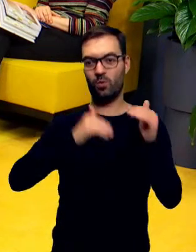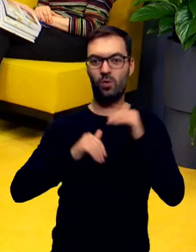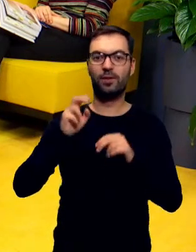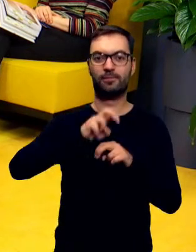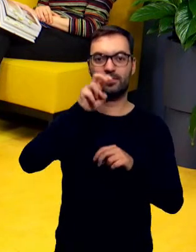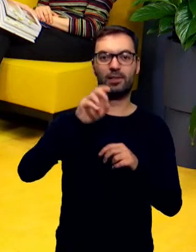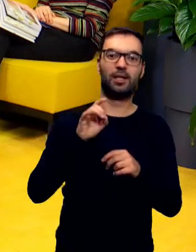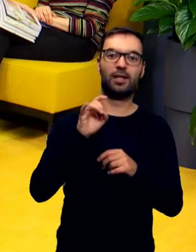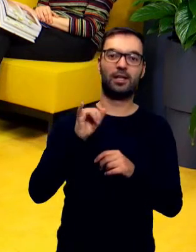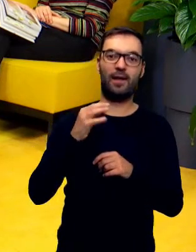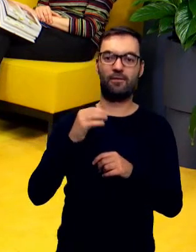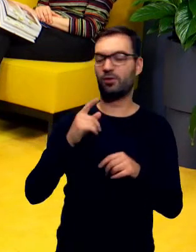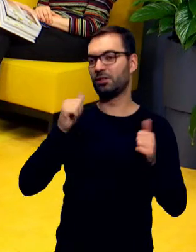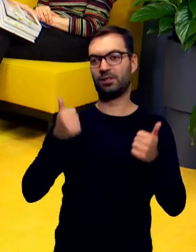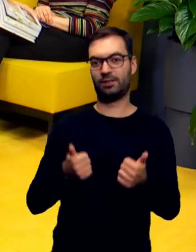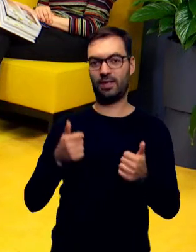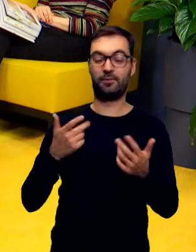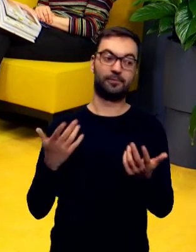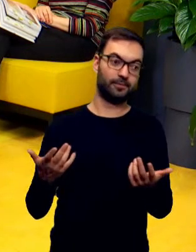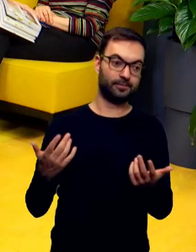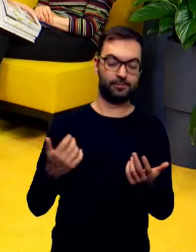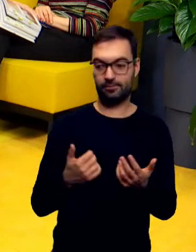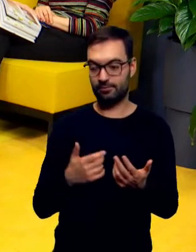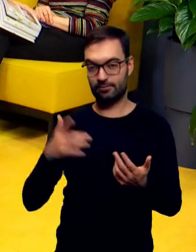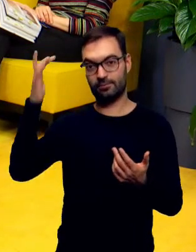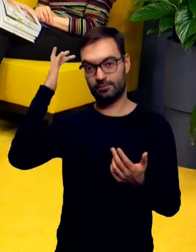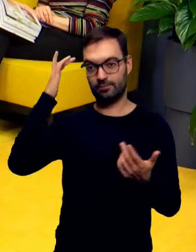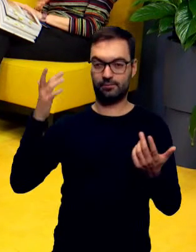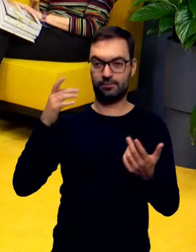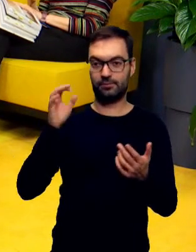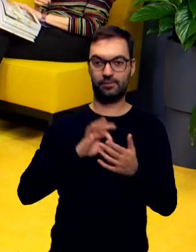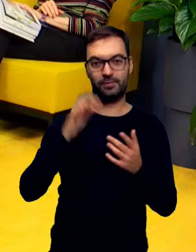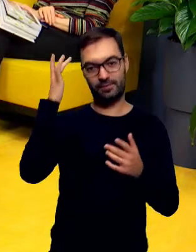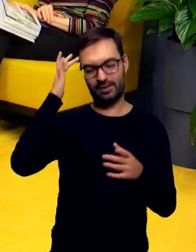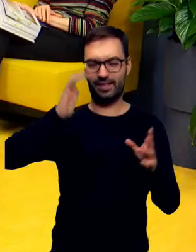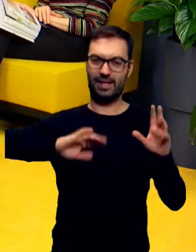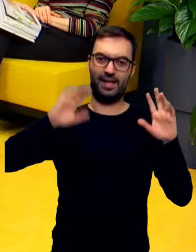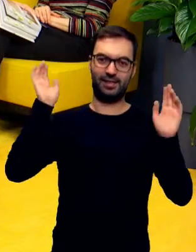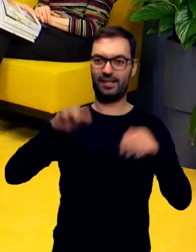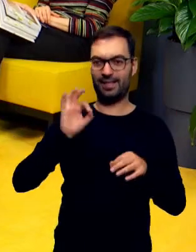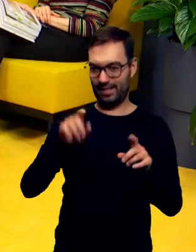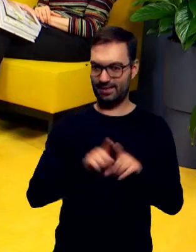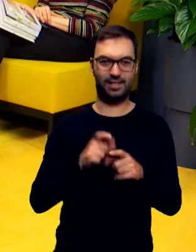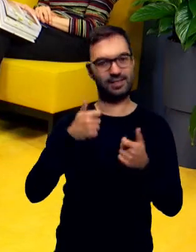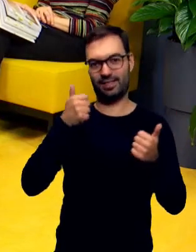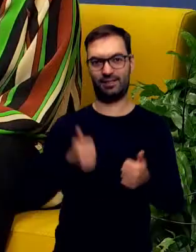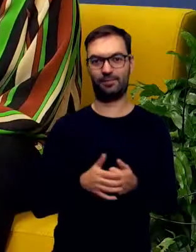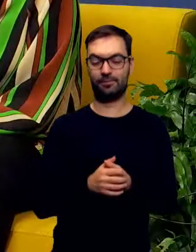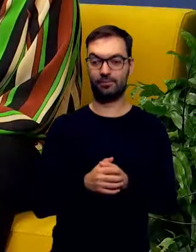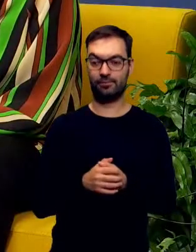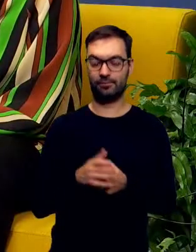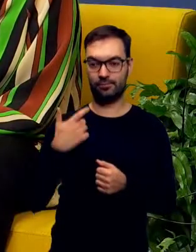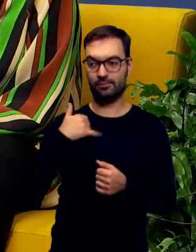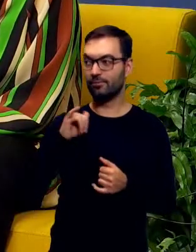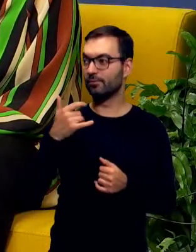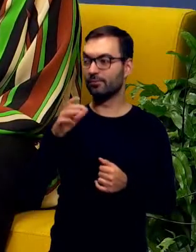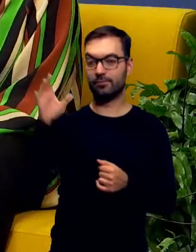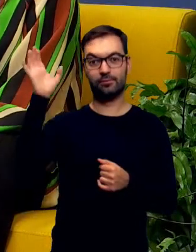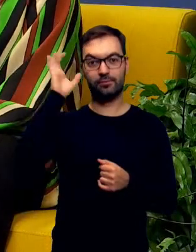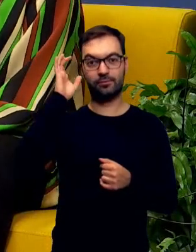wchodził na Giewont i była burza, nic się nie stało, no to pewnie myśli, że i tym razem tak się wydarzy. Ja